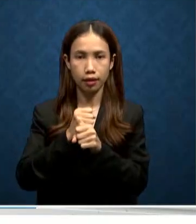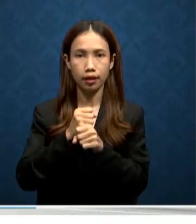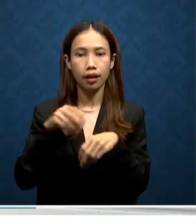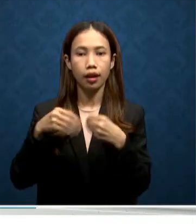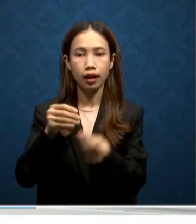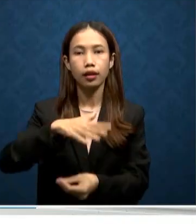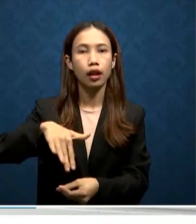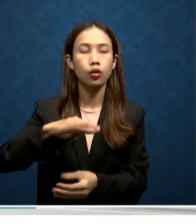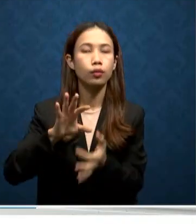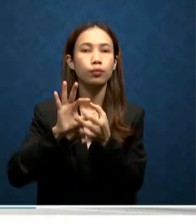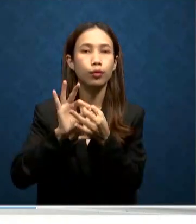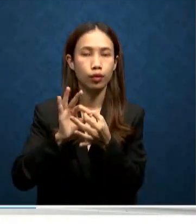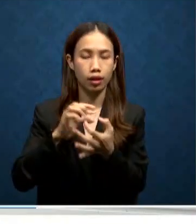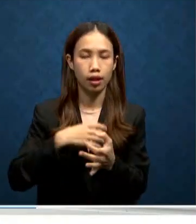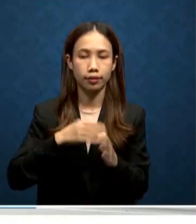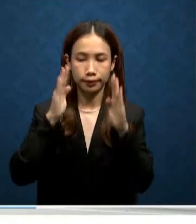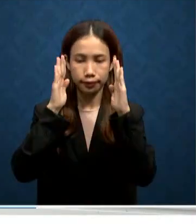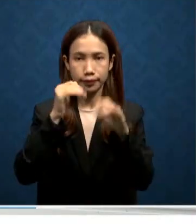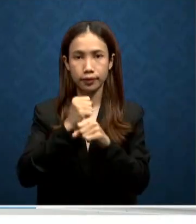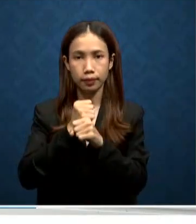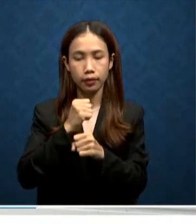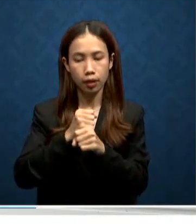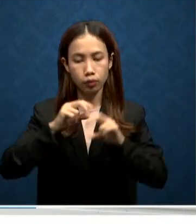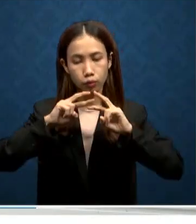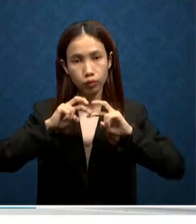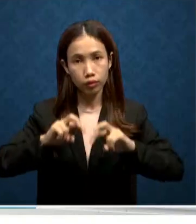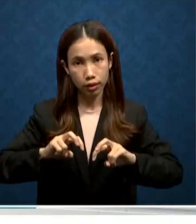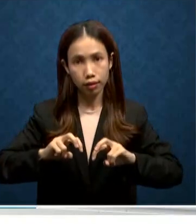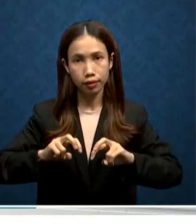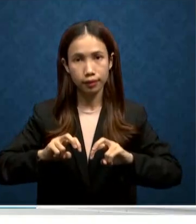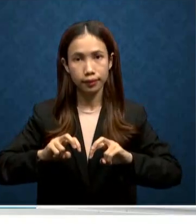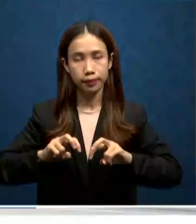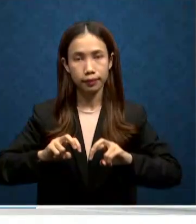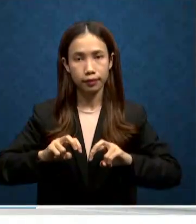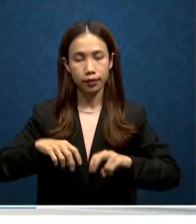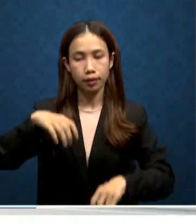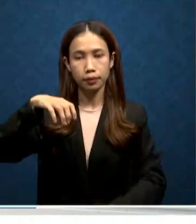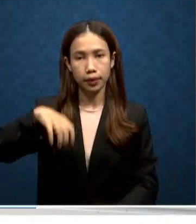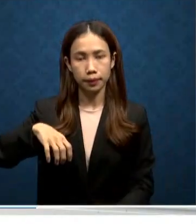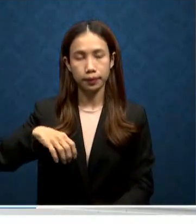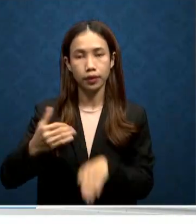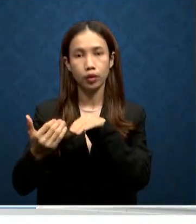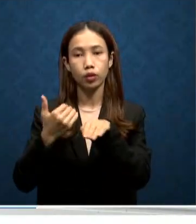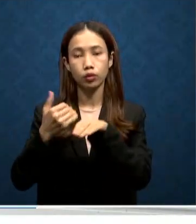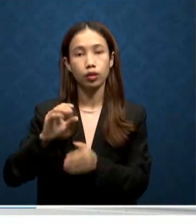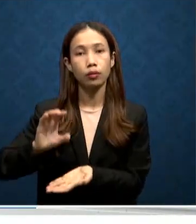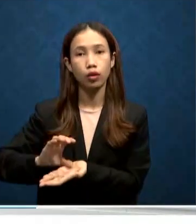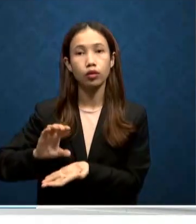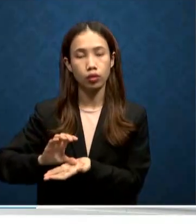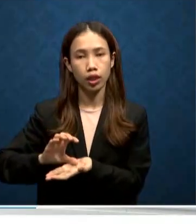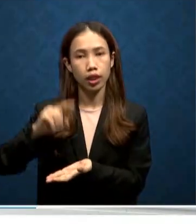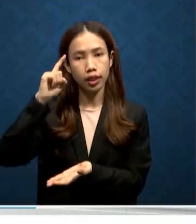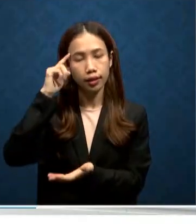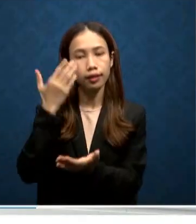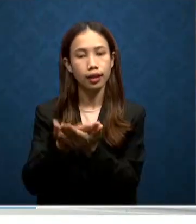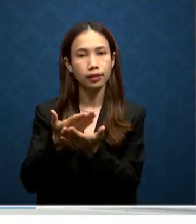ห่องใยนะครับแล้วก็ในเรื่องงานการวิจัยก็ดีเนี่ยกรมการขนส่งทางบกกกองทุนเนี่ยตั้งวงเงิน